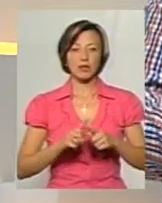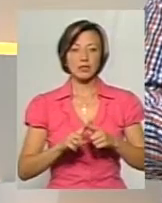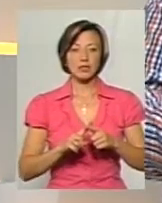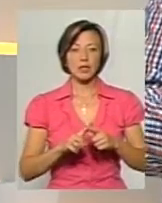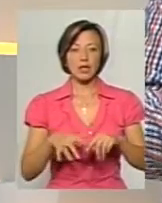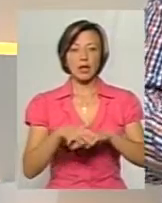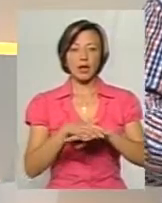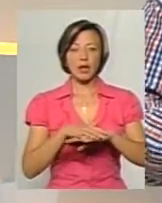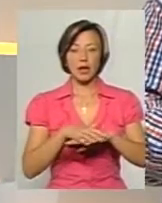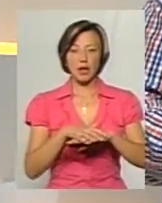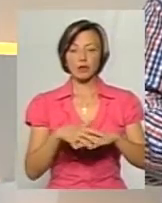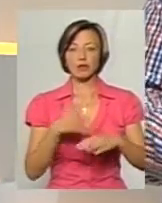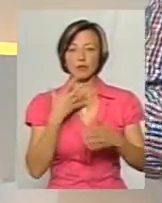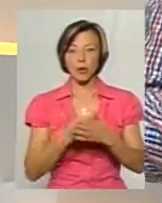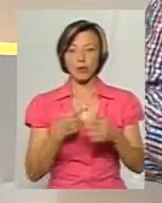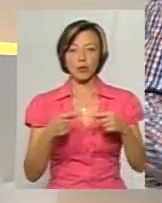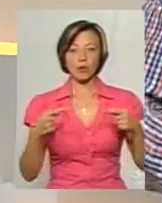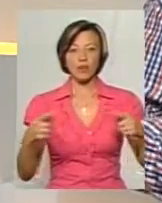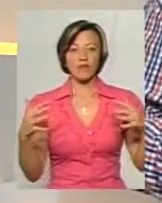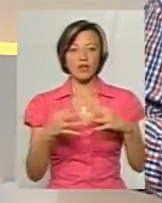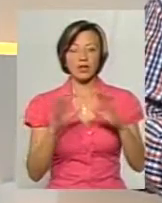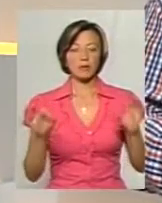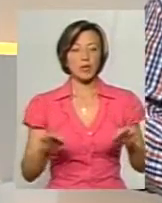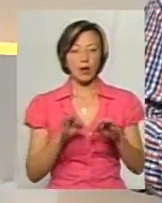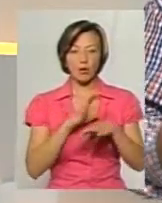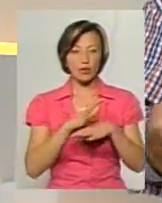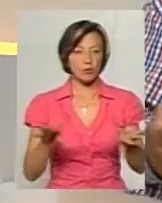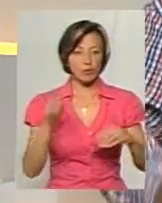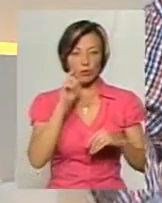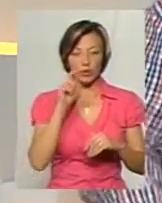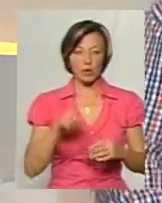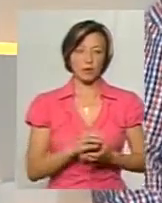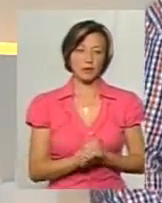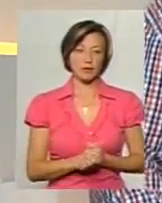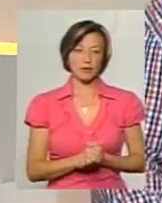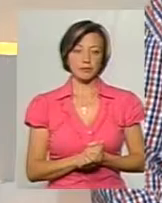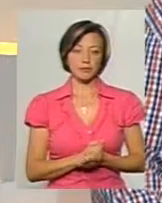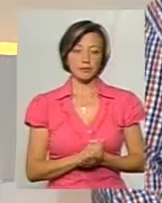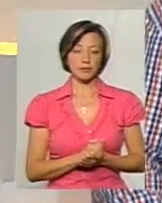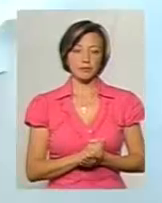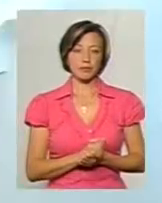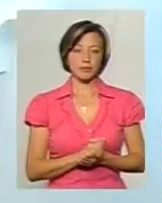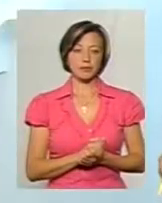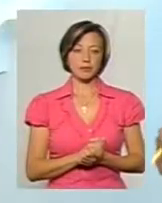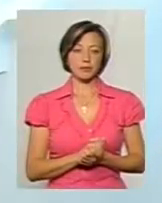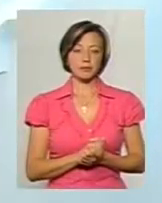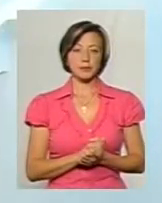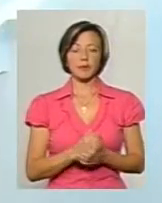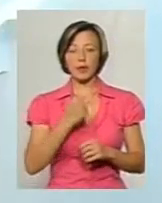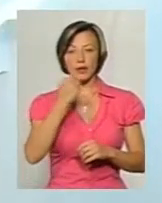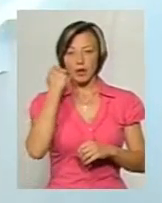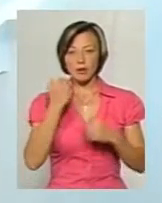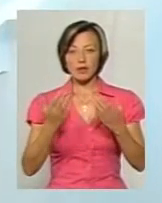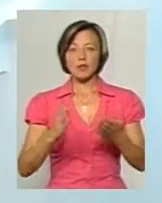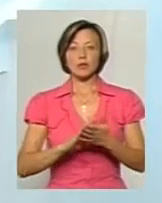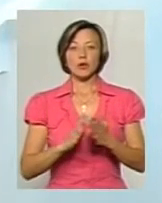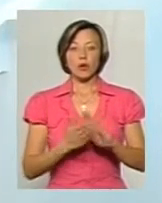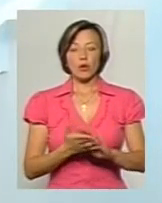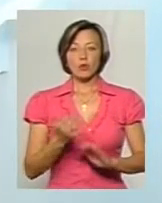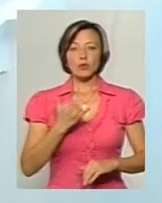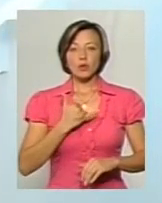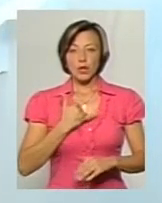і отримували свою продукцію, то війни б ніякої не було в Україні, бо не було б за що боротися. Дякую за вашу позицію. В